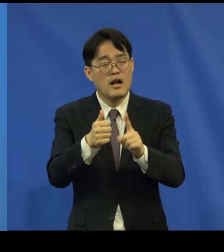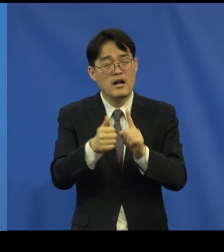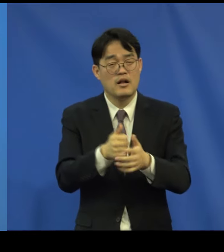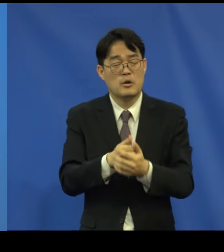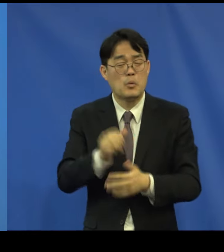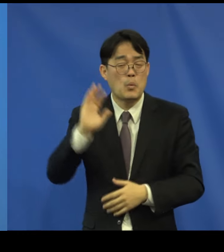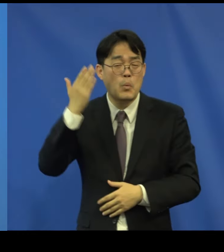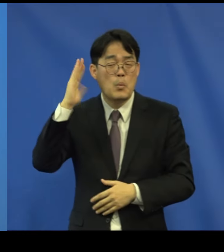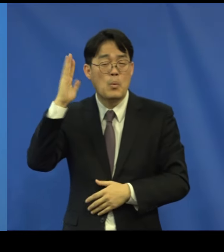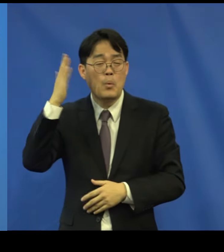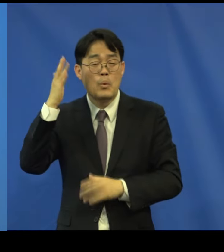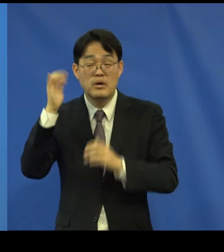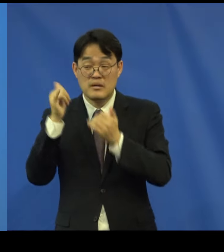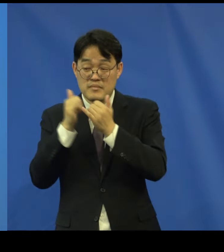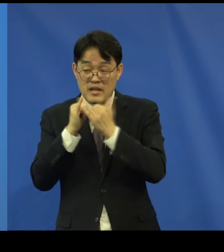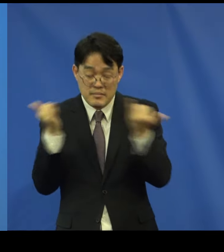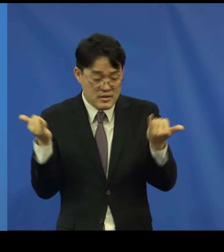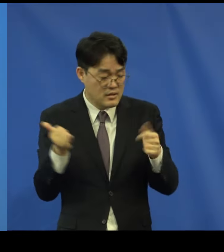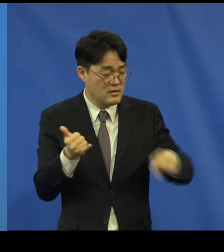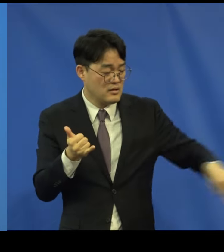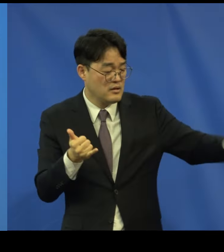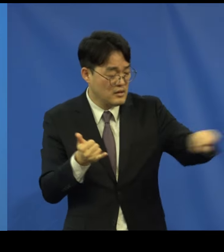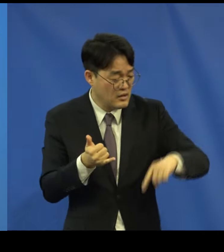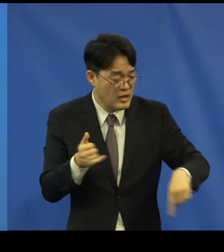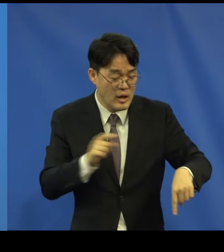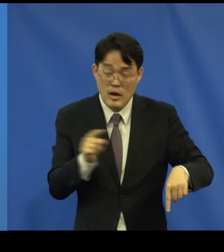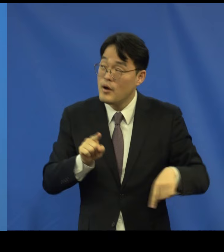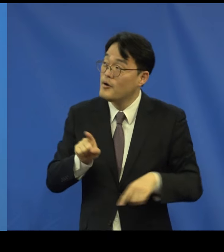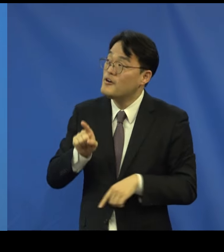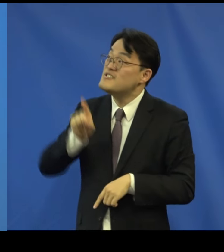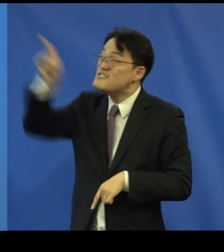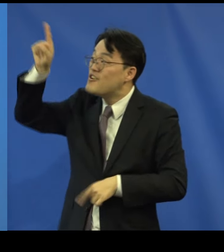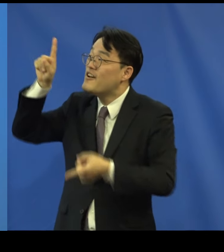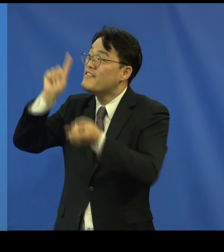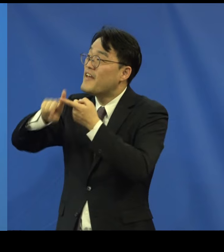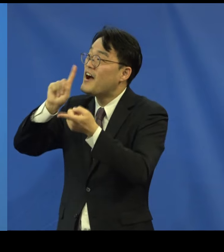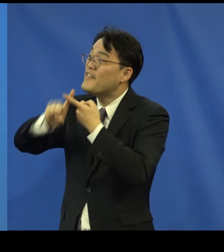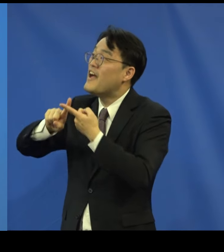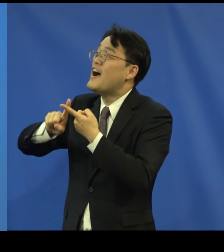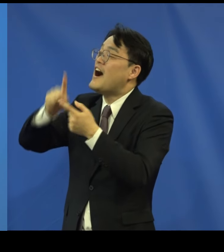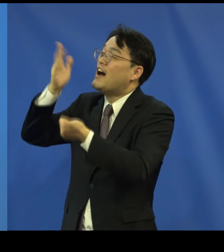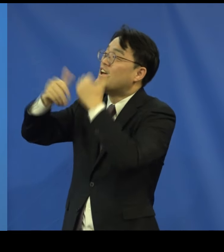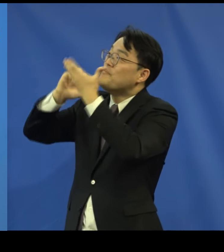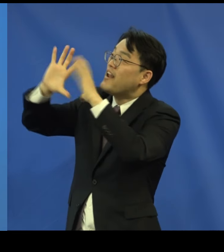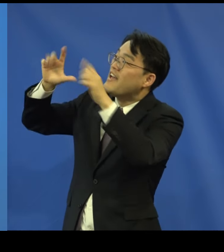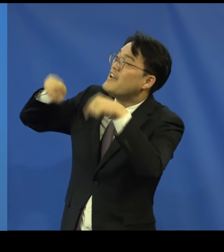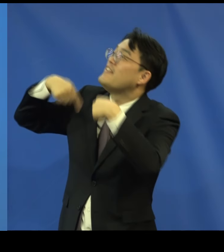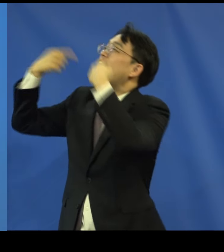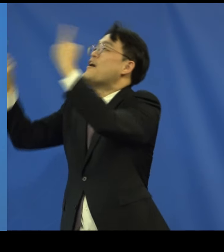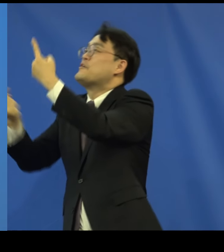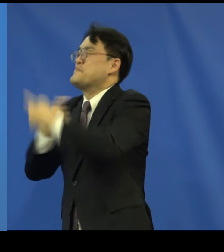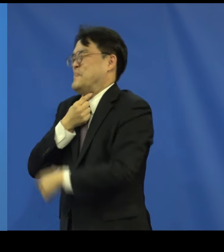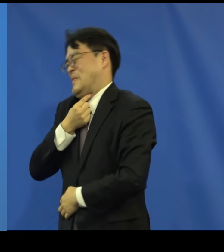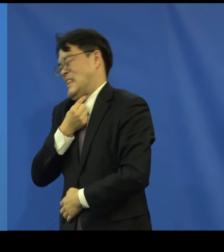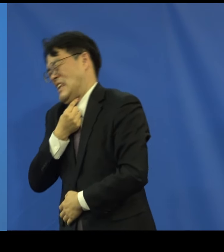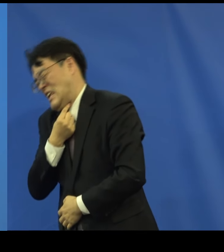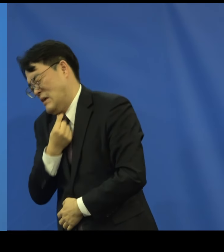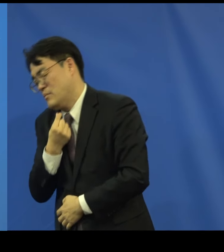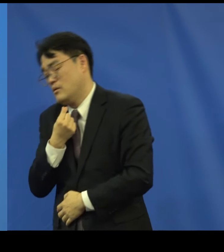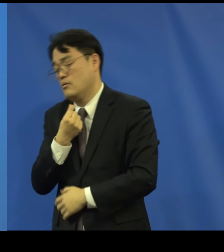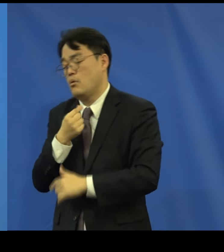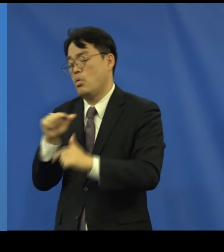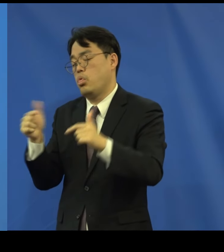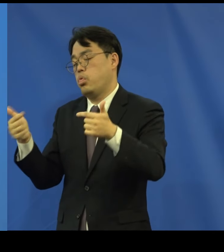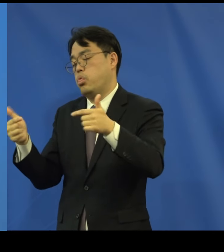욕망이 약하니까 너무 가볍고 허접한 것에 쉽게 만족해 버리고 끝나버린다는 거예요. 그 욕망이 더 강하면 어디로 가느냐?